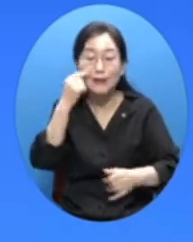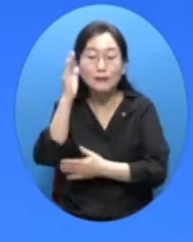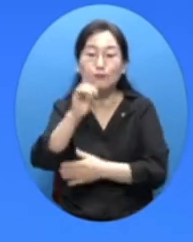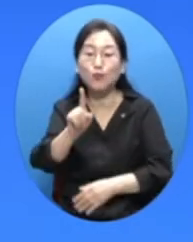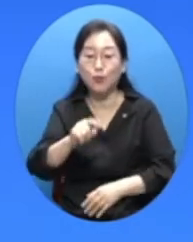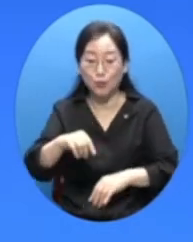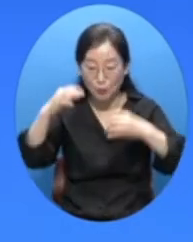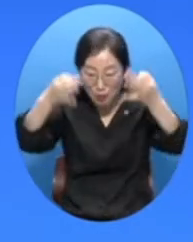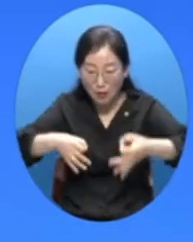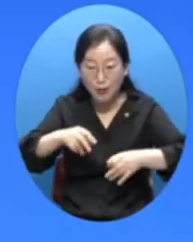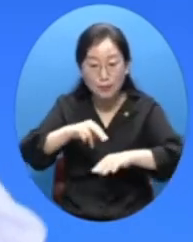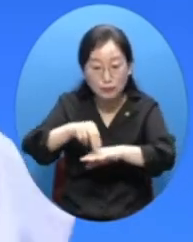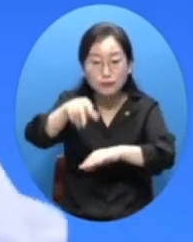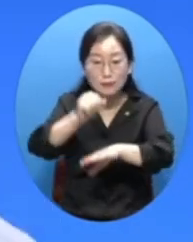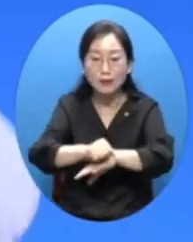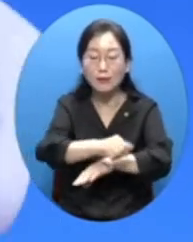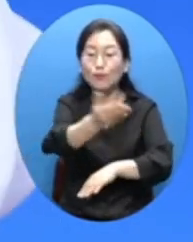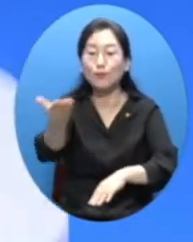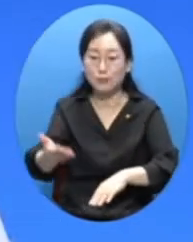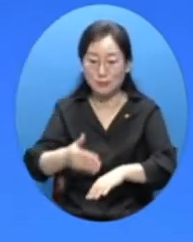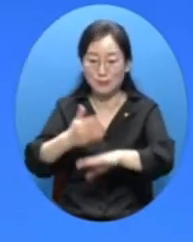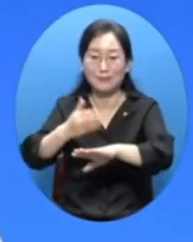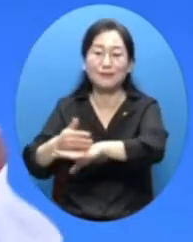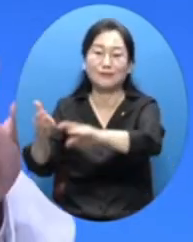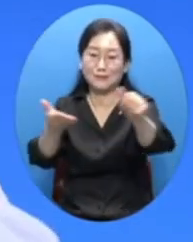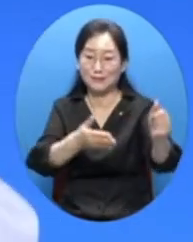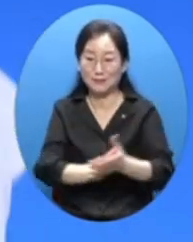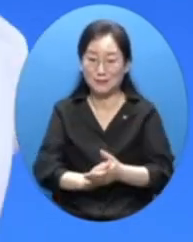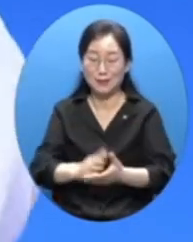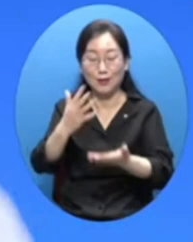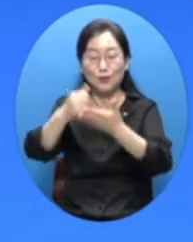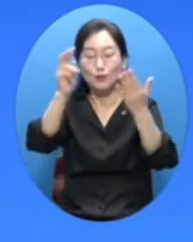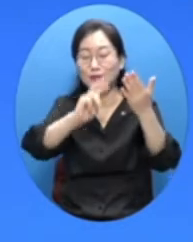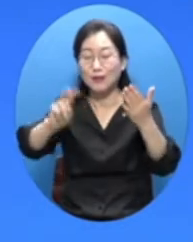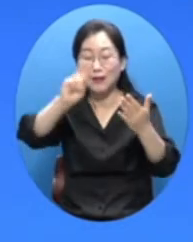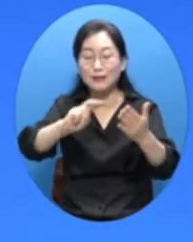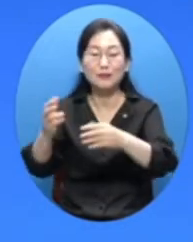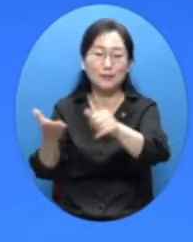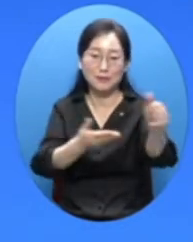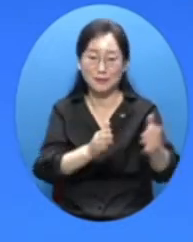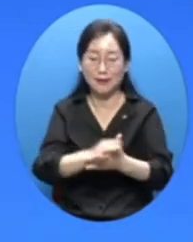걷고 댕기시잖아요. 감사하시기 바랍니다. 주님을 찬양하시기 바랍니다.